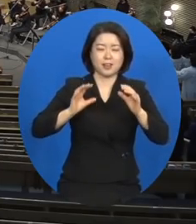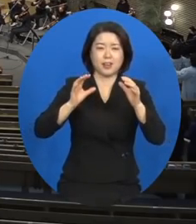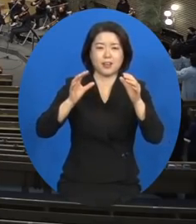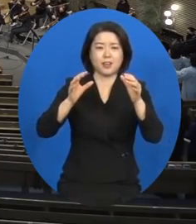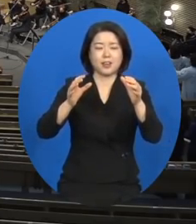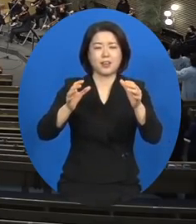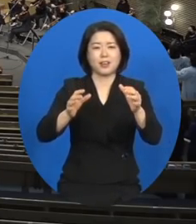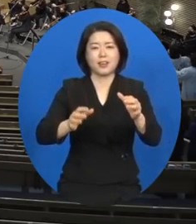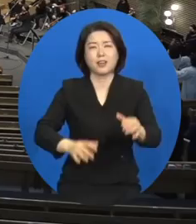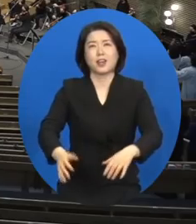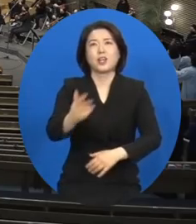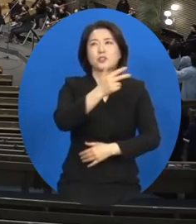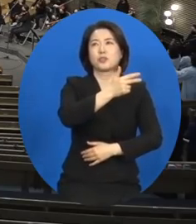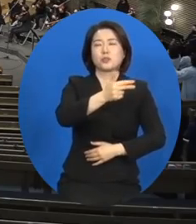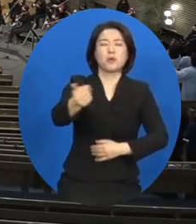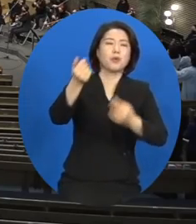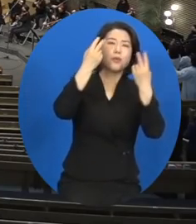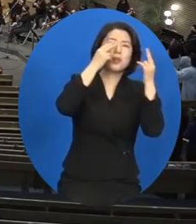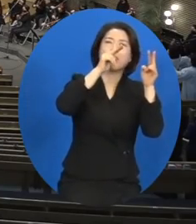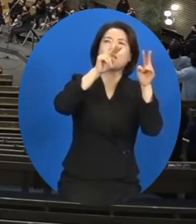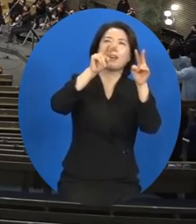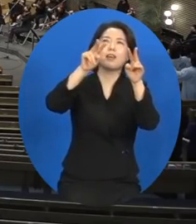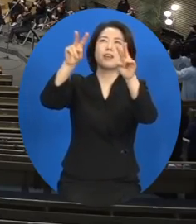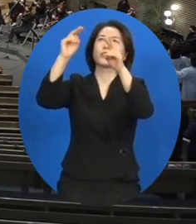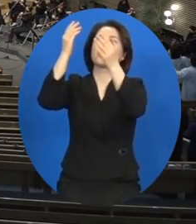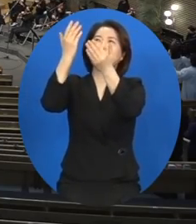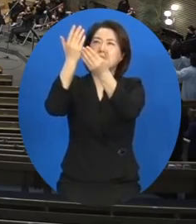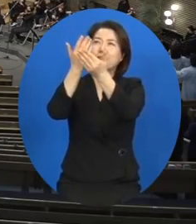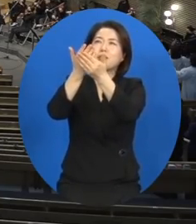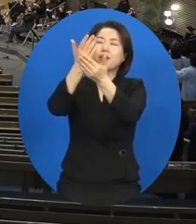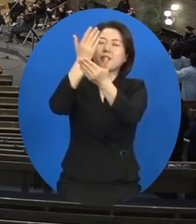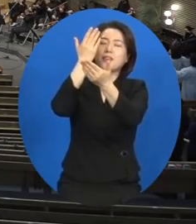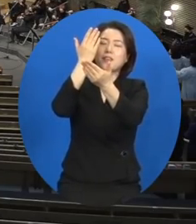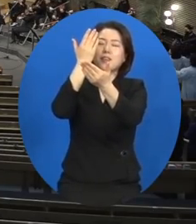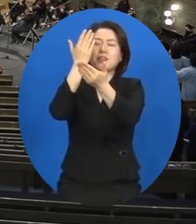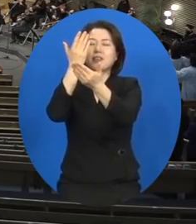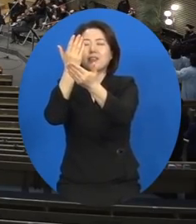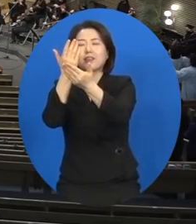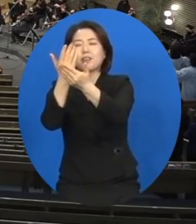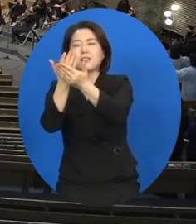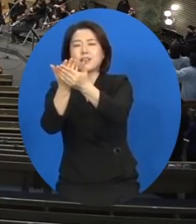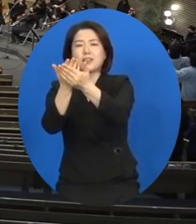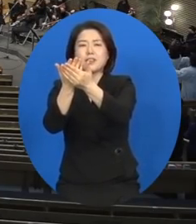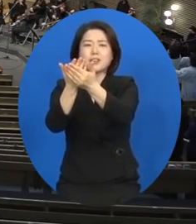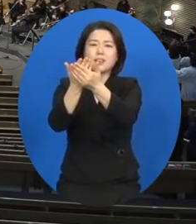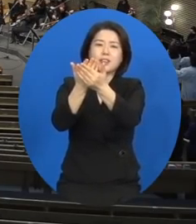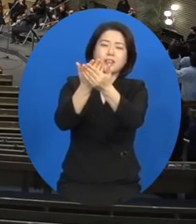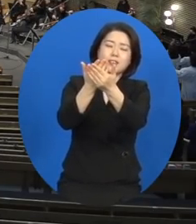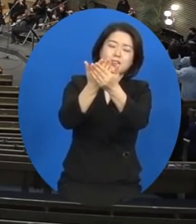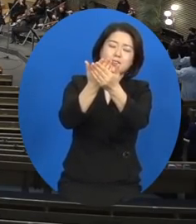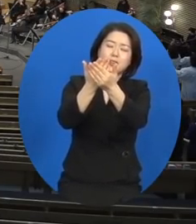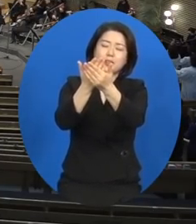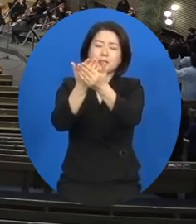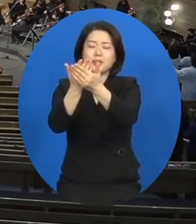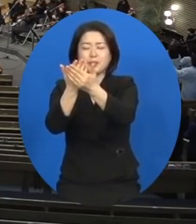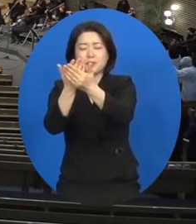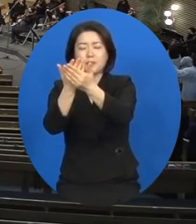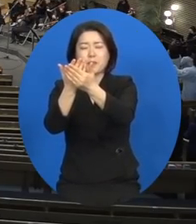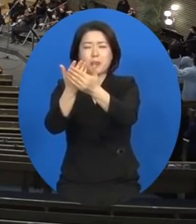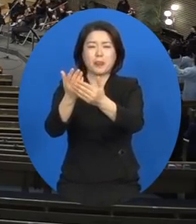나라 주 보내 하소서. 내 영혼이